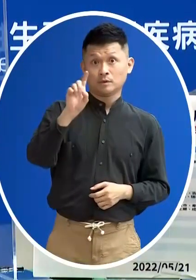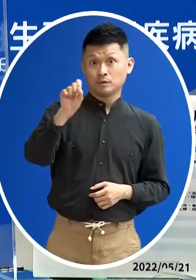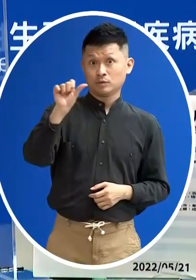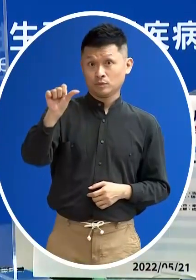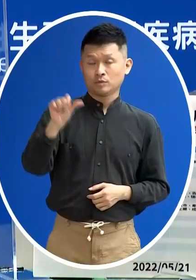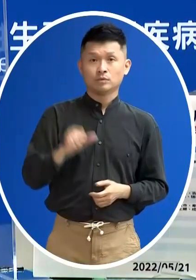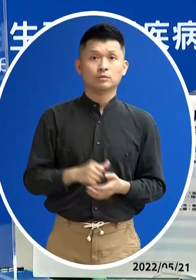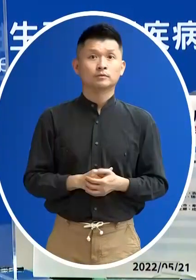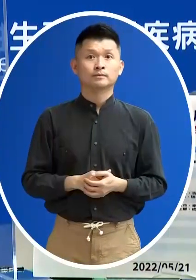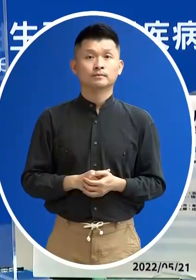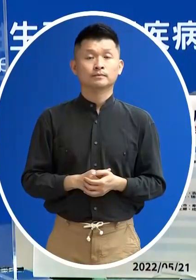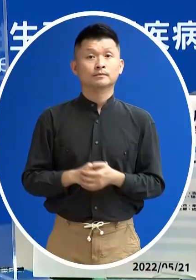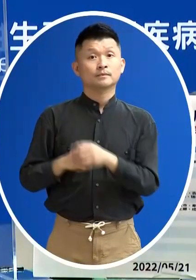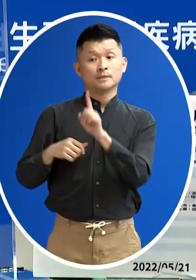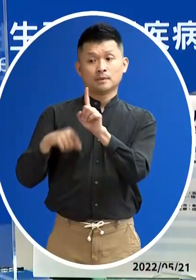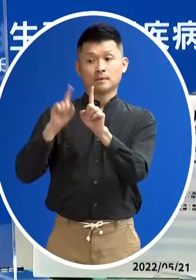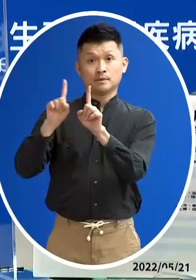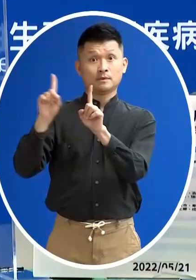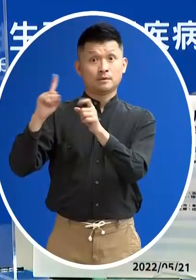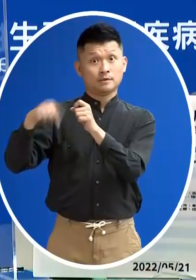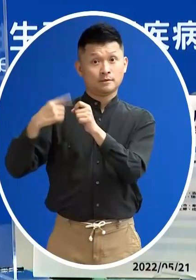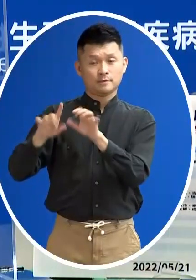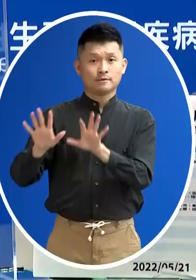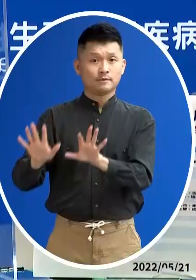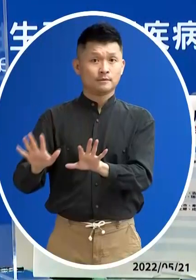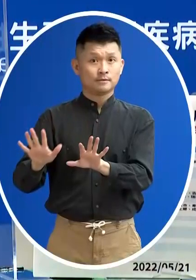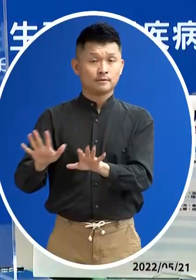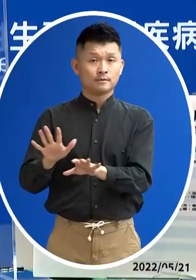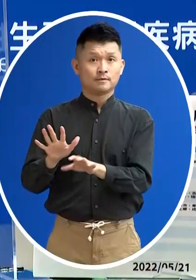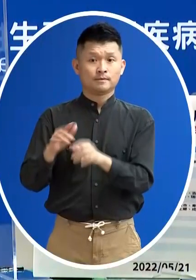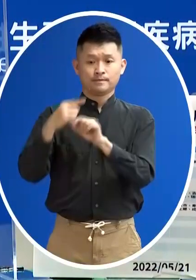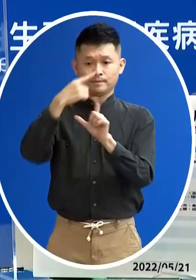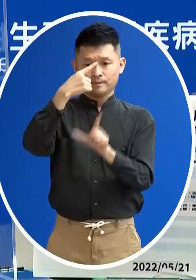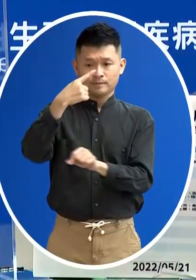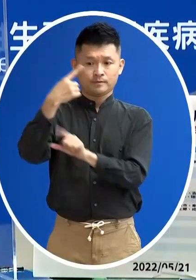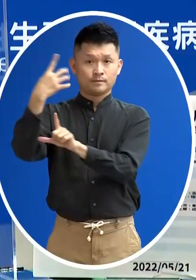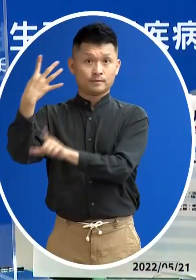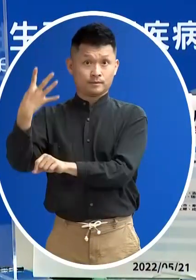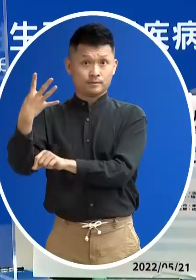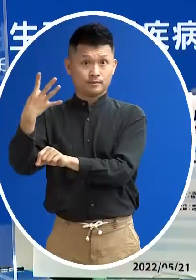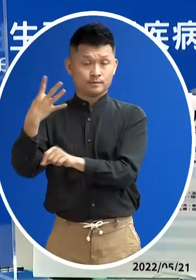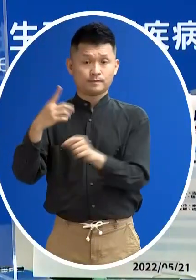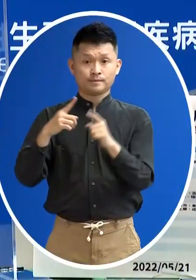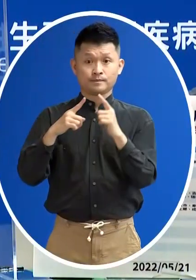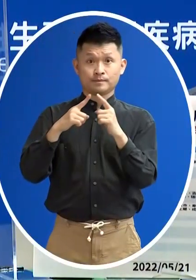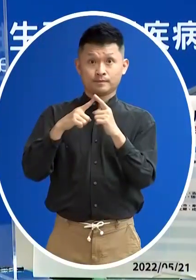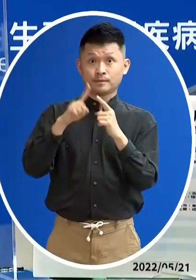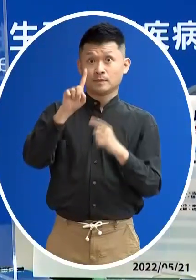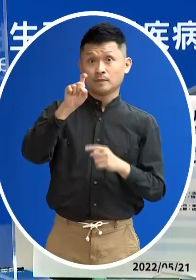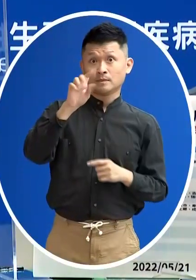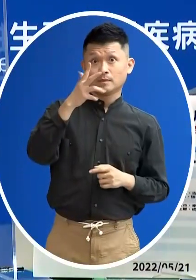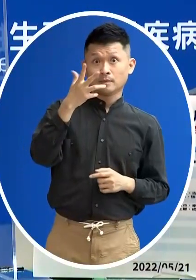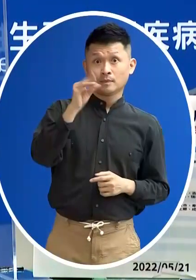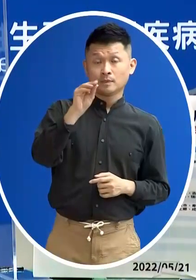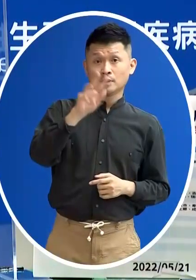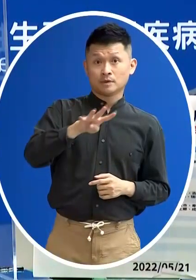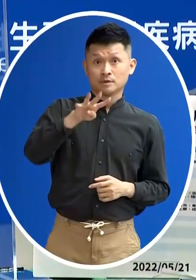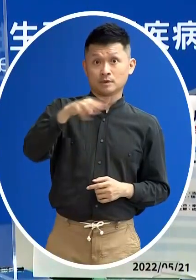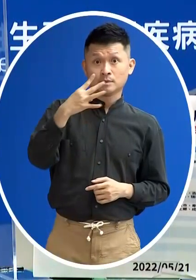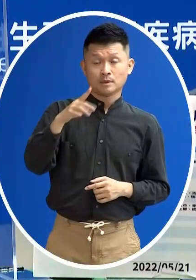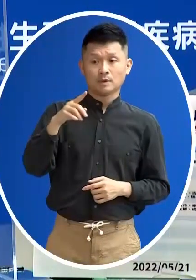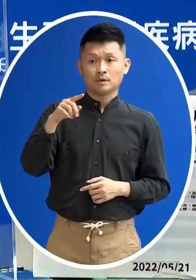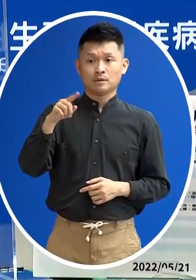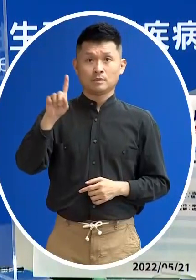18万5015人，那111年就现在的1月到4月，从18万4400到